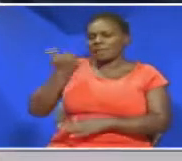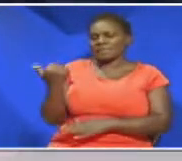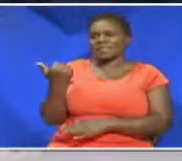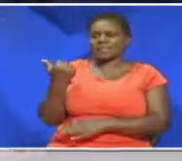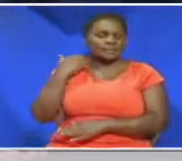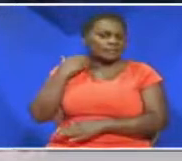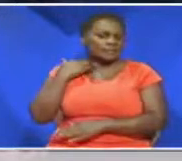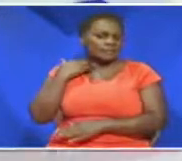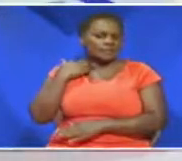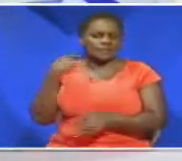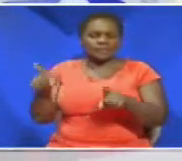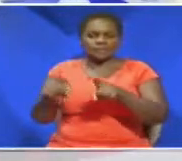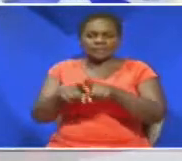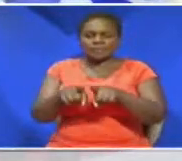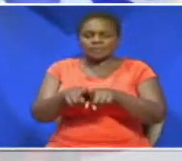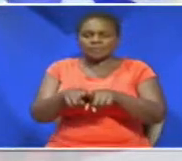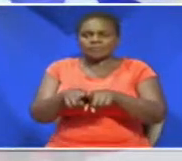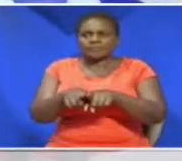in under 11